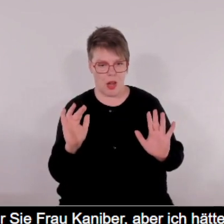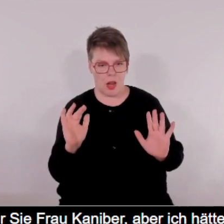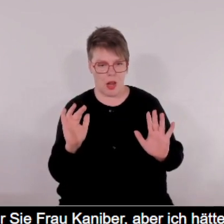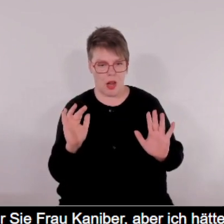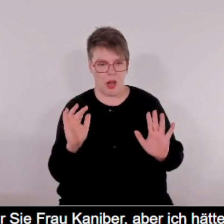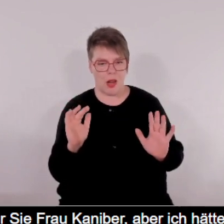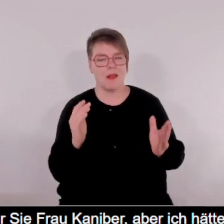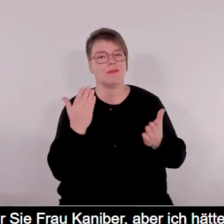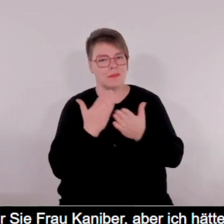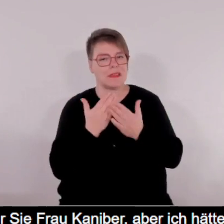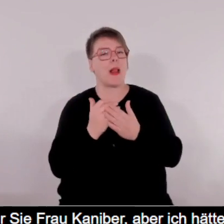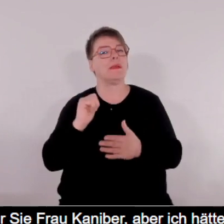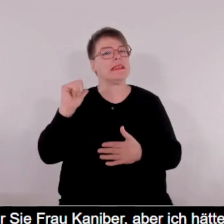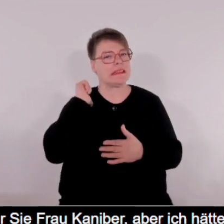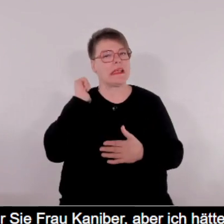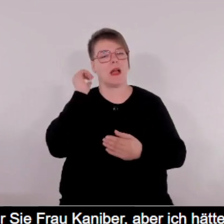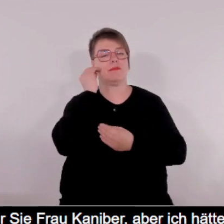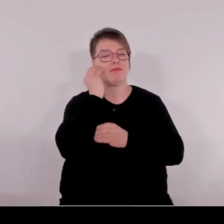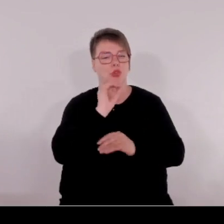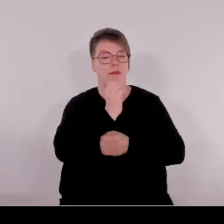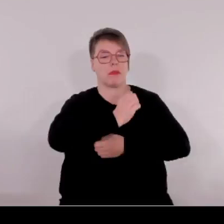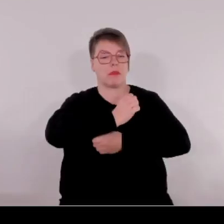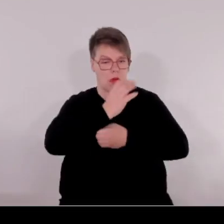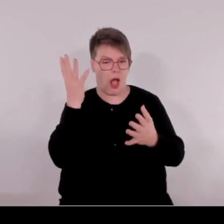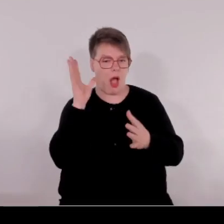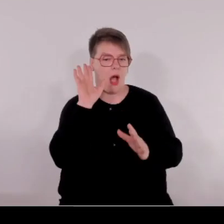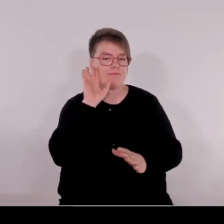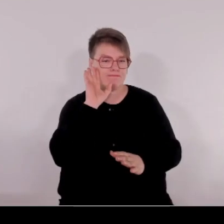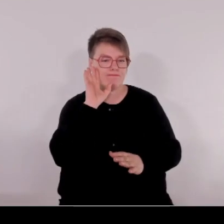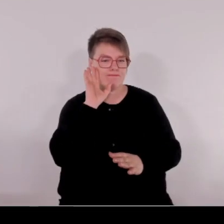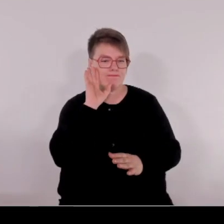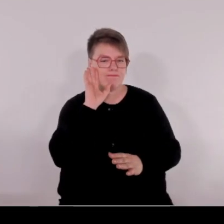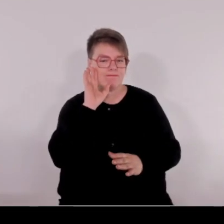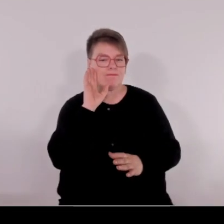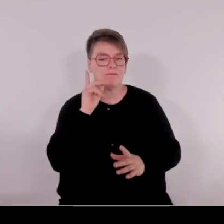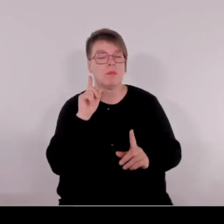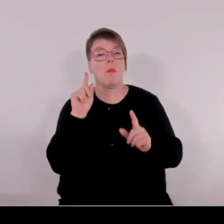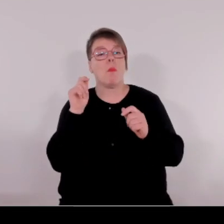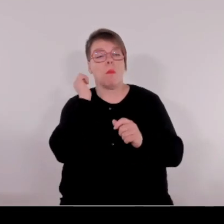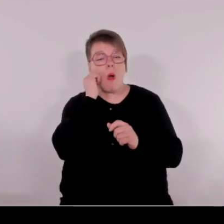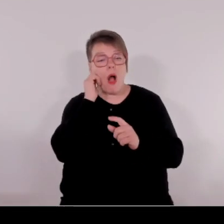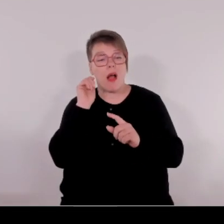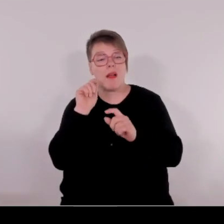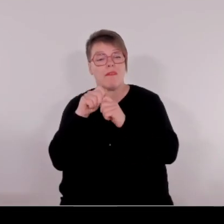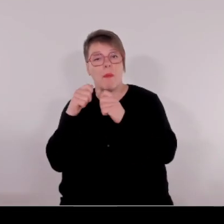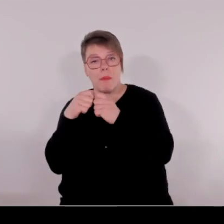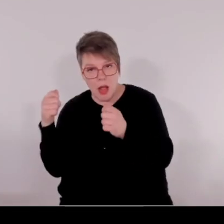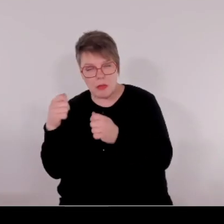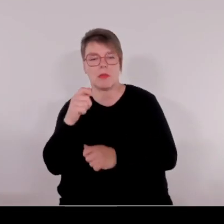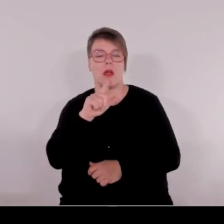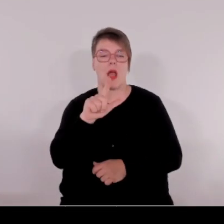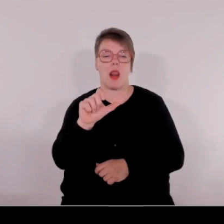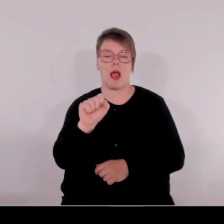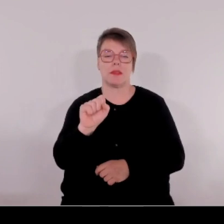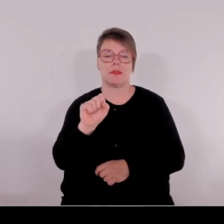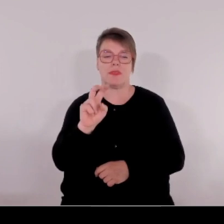irgendeiner Teillösung zufrieden geben. Ich finde es eigentlich erschreckend, dass wir hier eine Halbwertszeit der